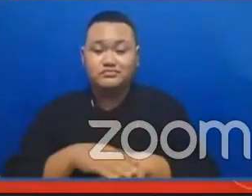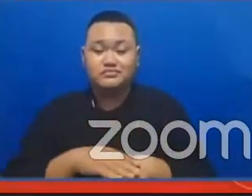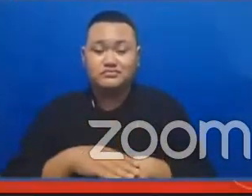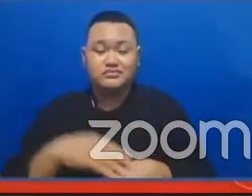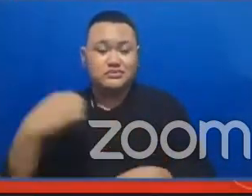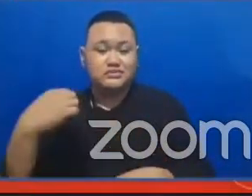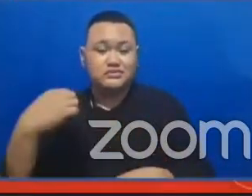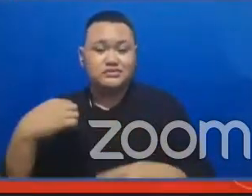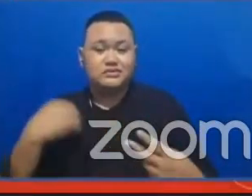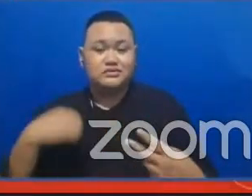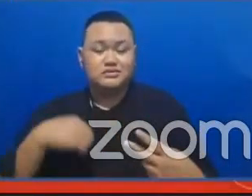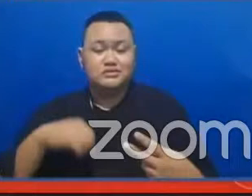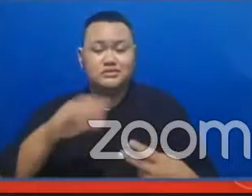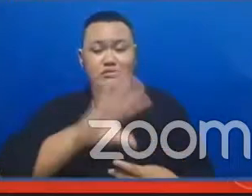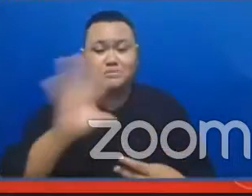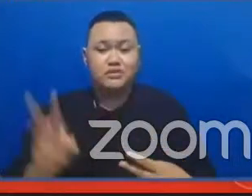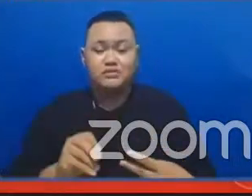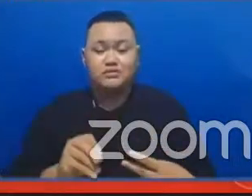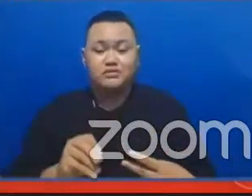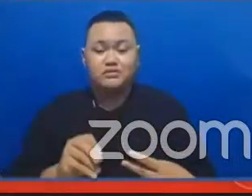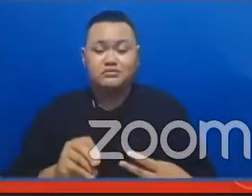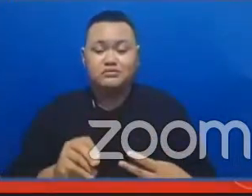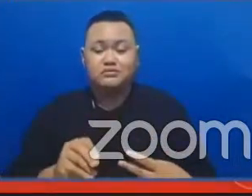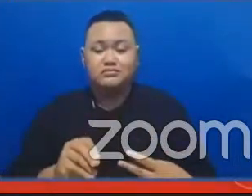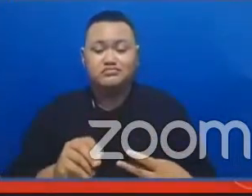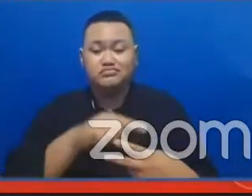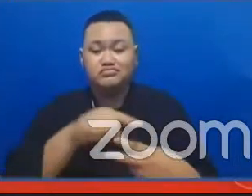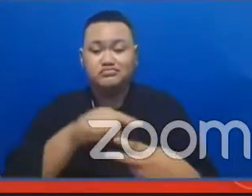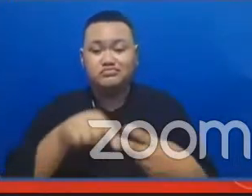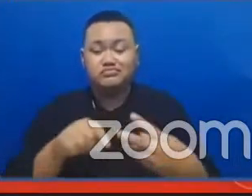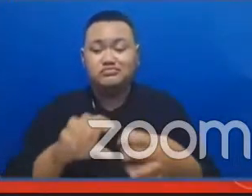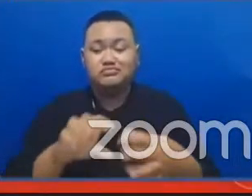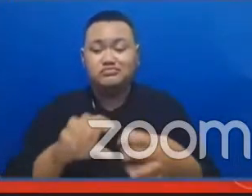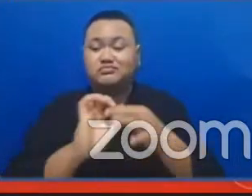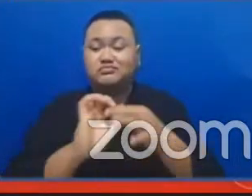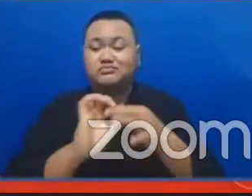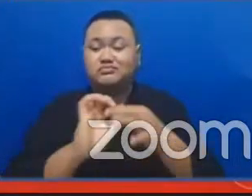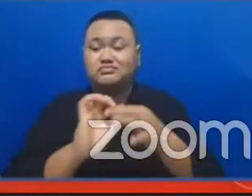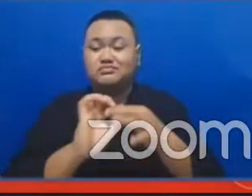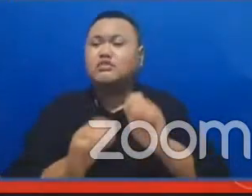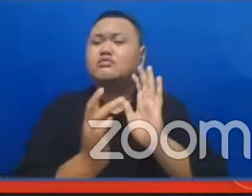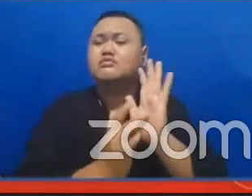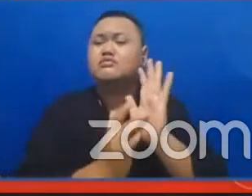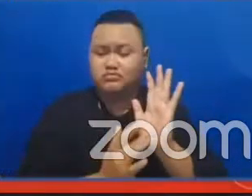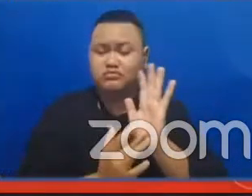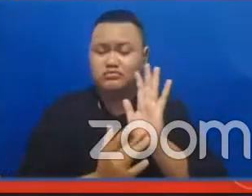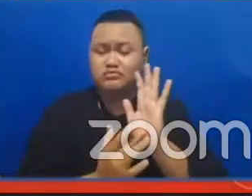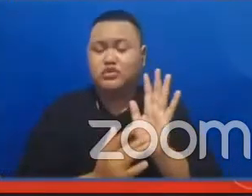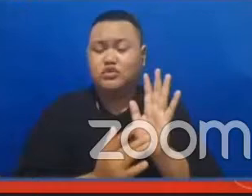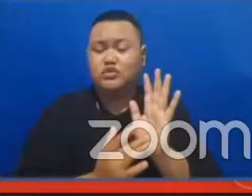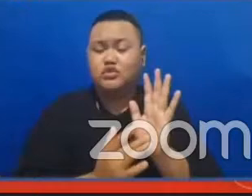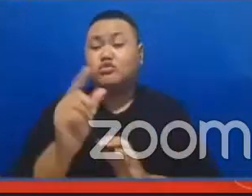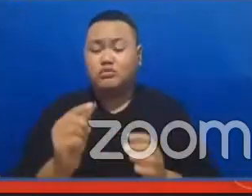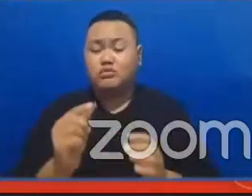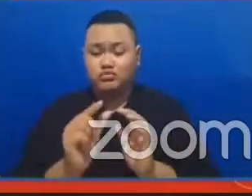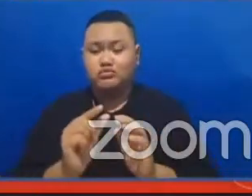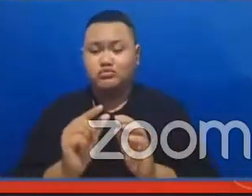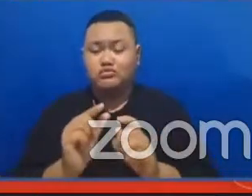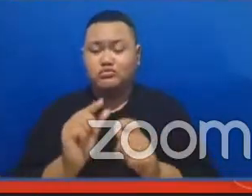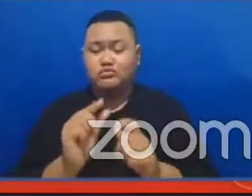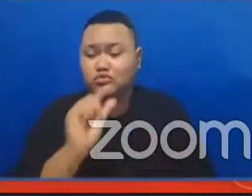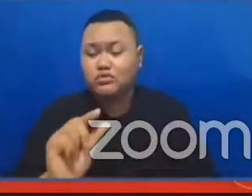beserta Kementerian Kominfo, mengadakan webinar dengan mengundang berbagai